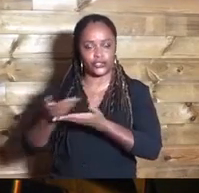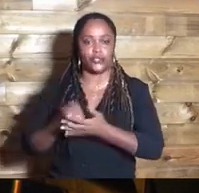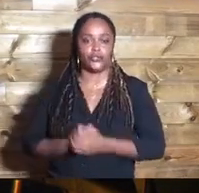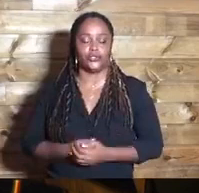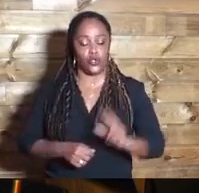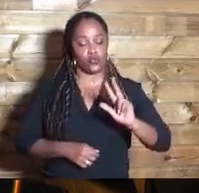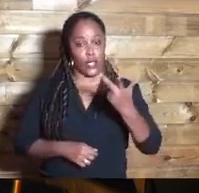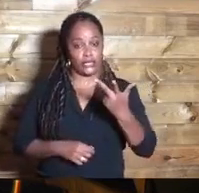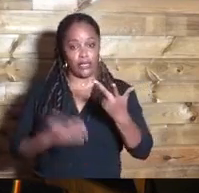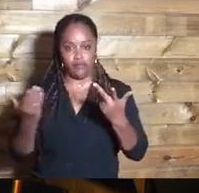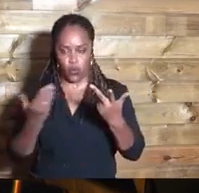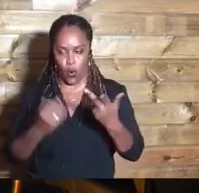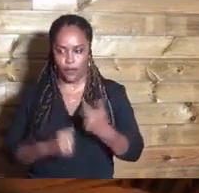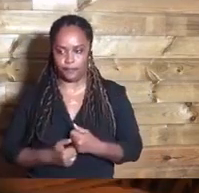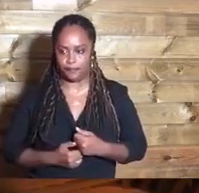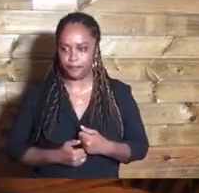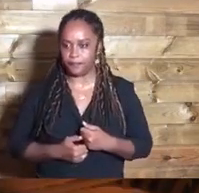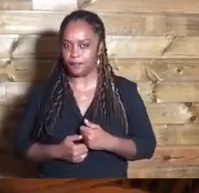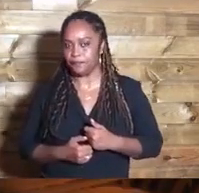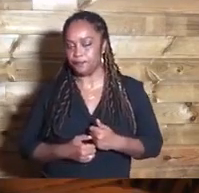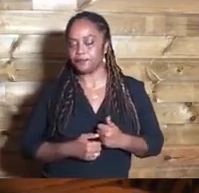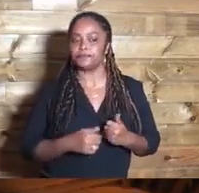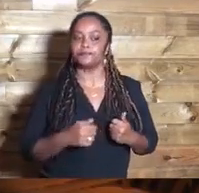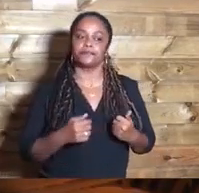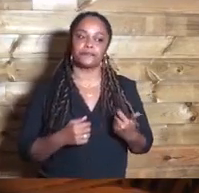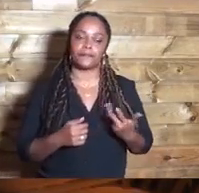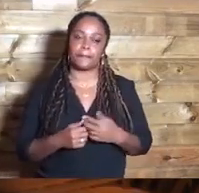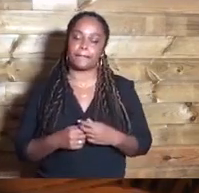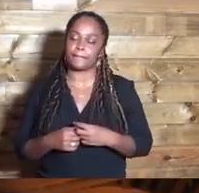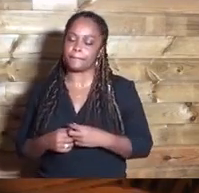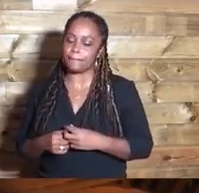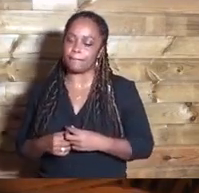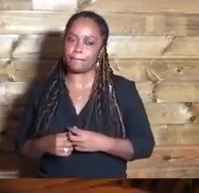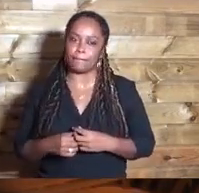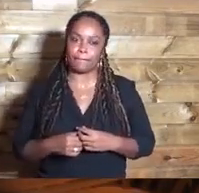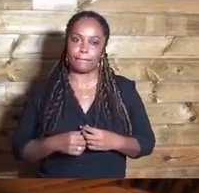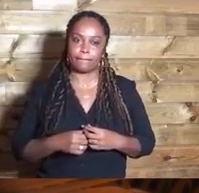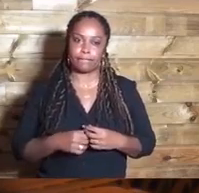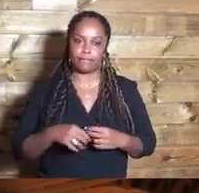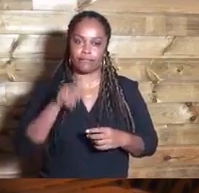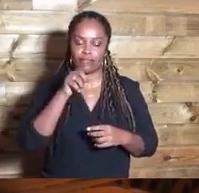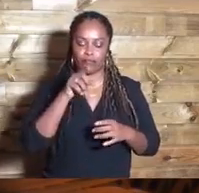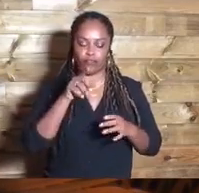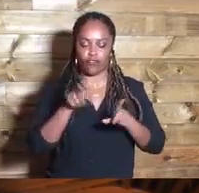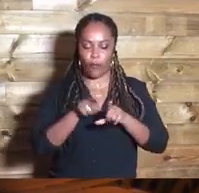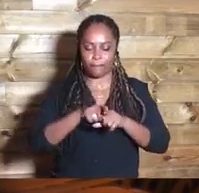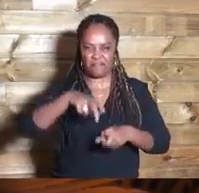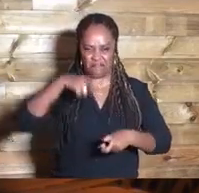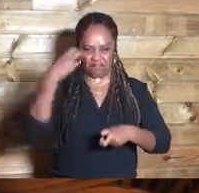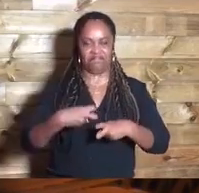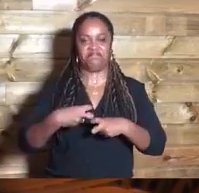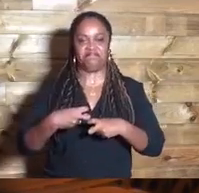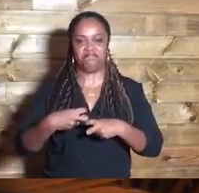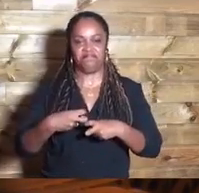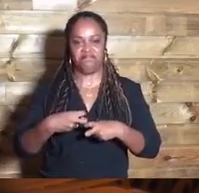troisième élément qu'en cas vrai, c'est que ils ferment sur les principes.